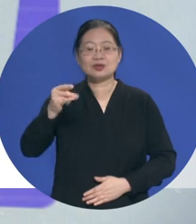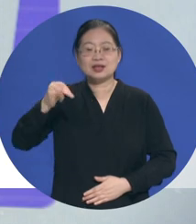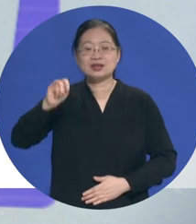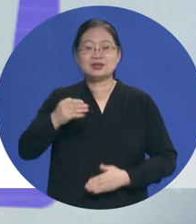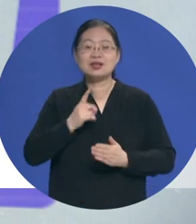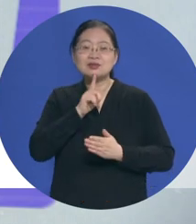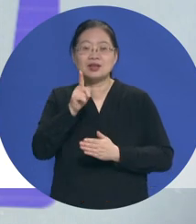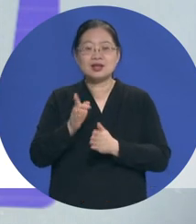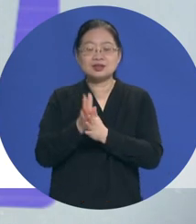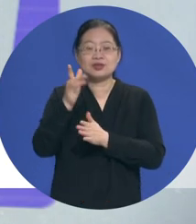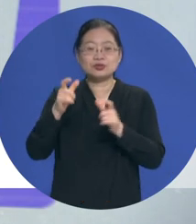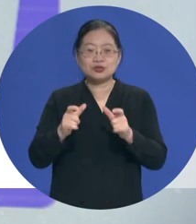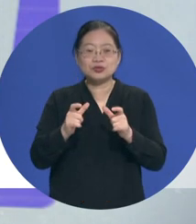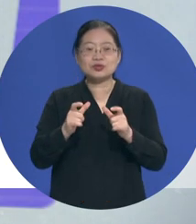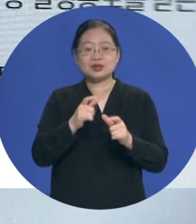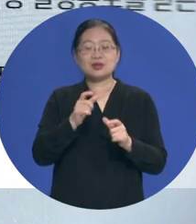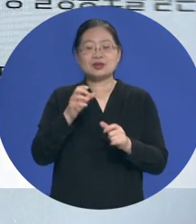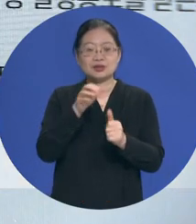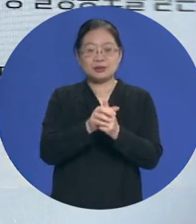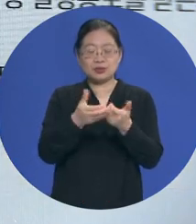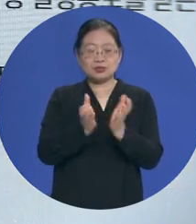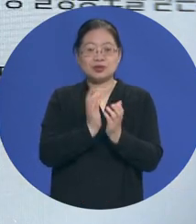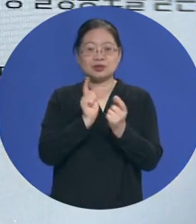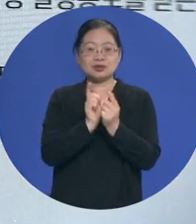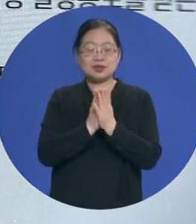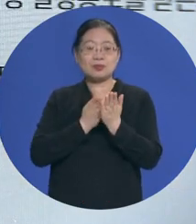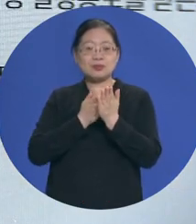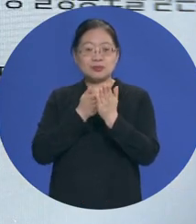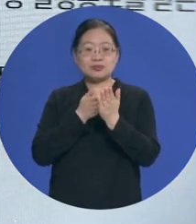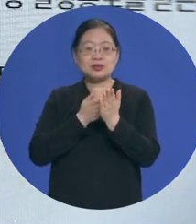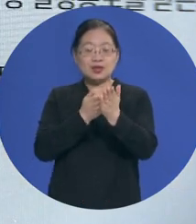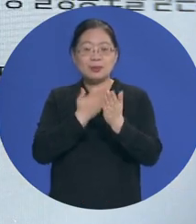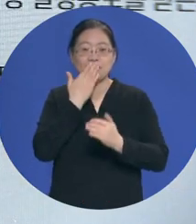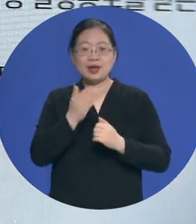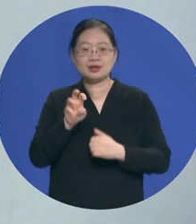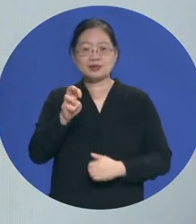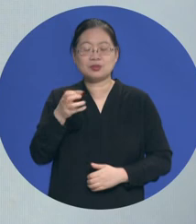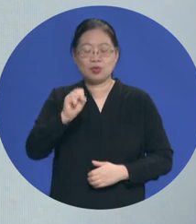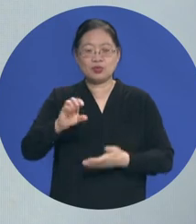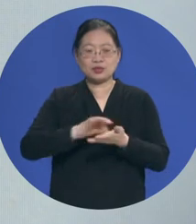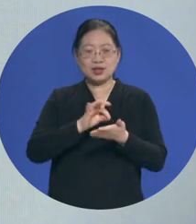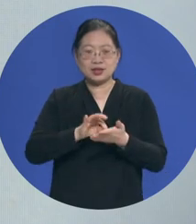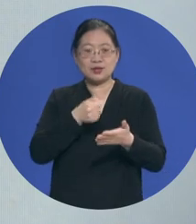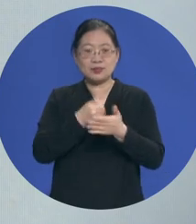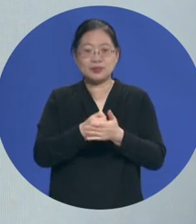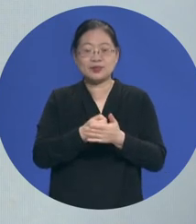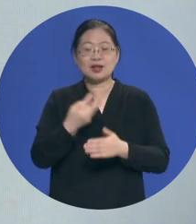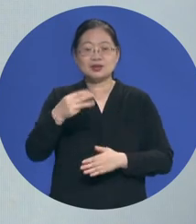시군 해당 부서에 직접 방문해 신청하는 것도 가능합니다. 총 30억 원의 예산이 편성돼